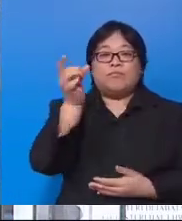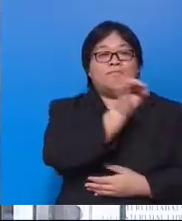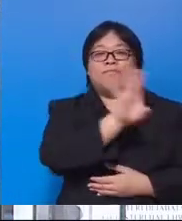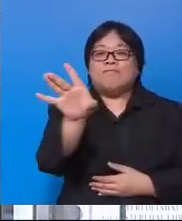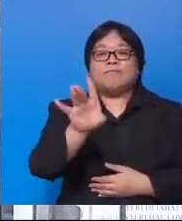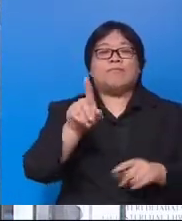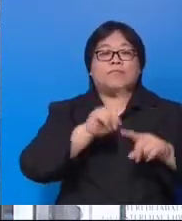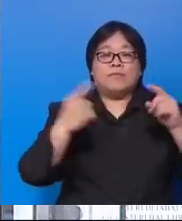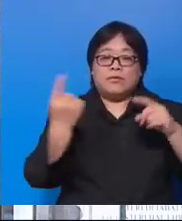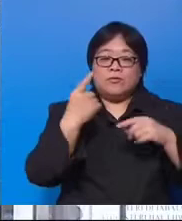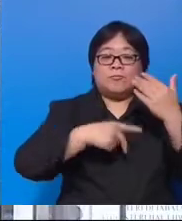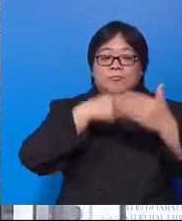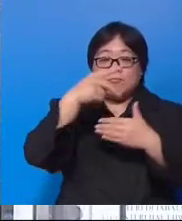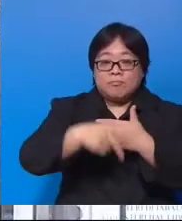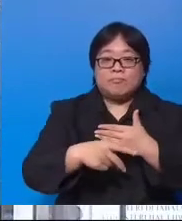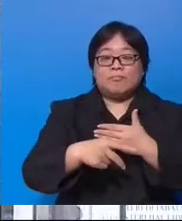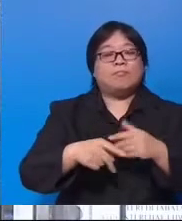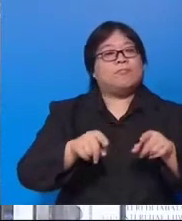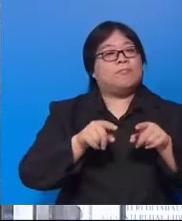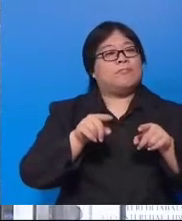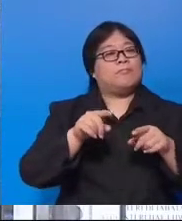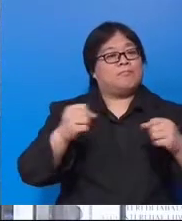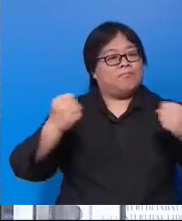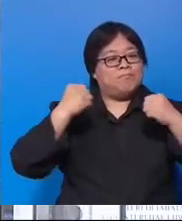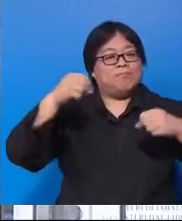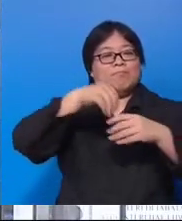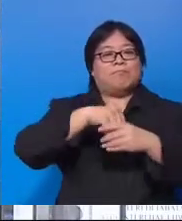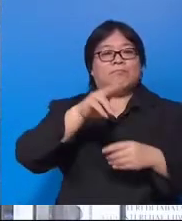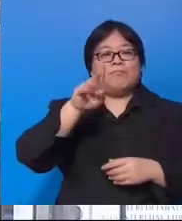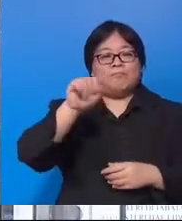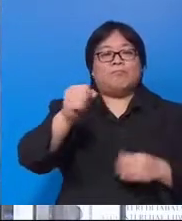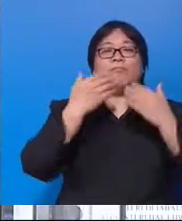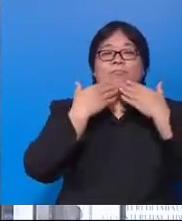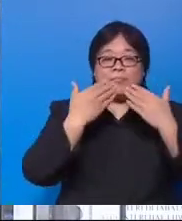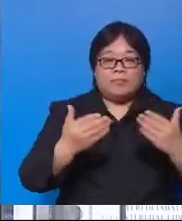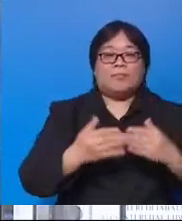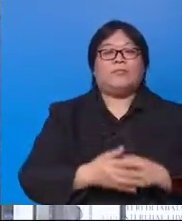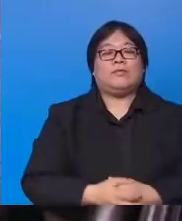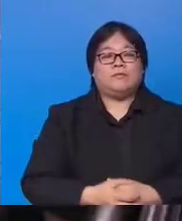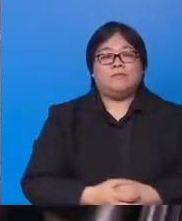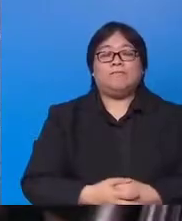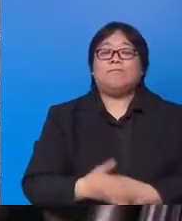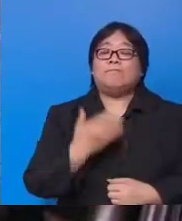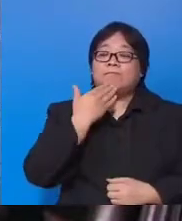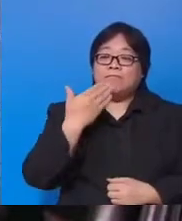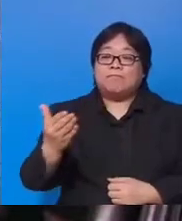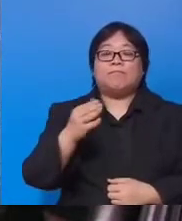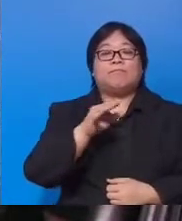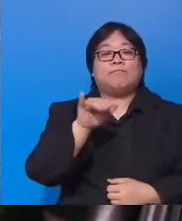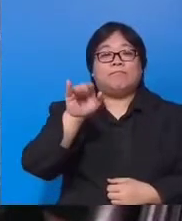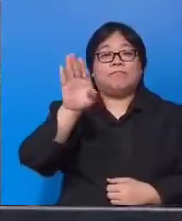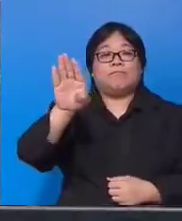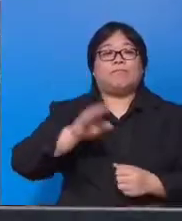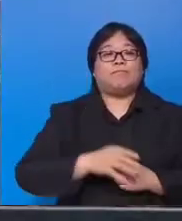one-off tetapi satu program yang teras dalam Kementerian Belia dan Sukan. Terima kasih. Terima kasih. Yang Berhormat